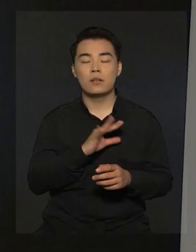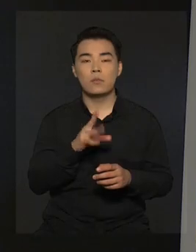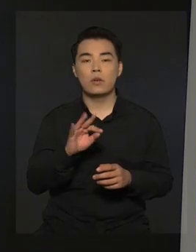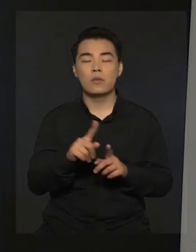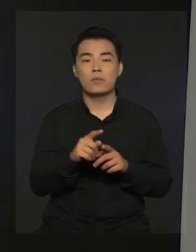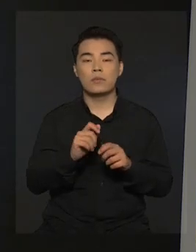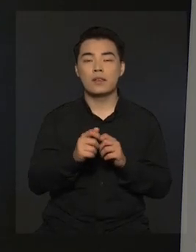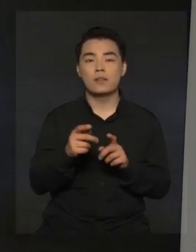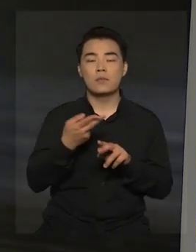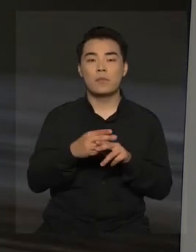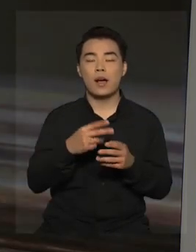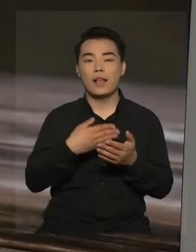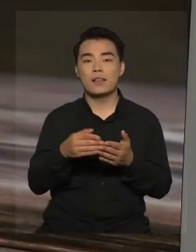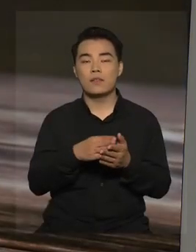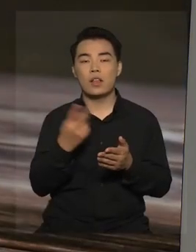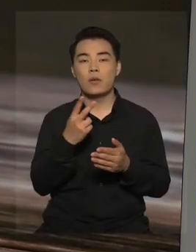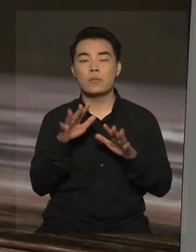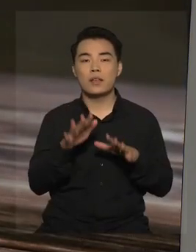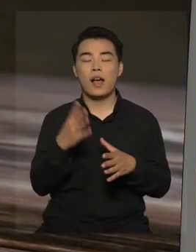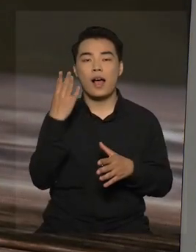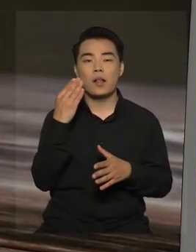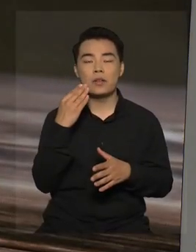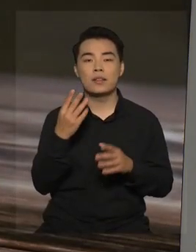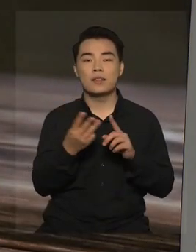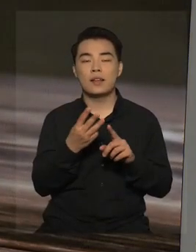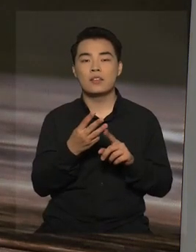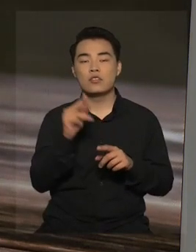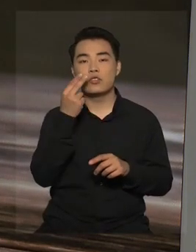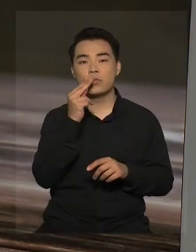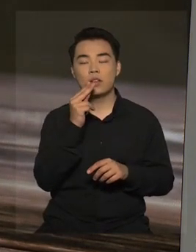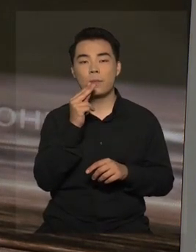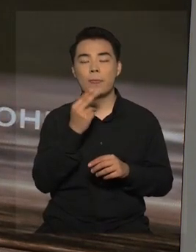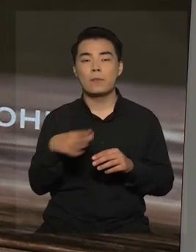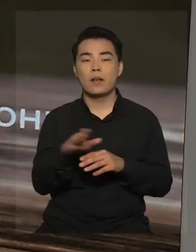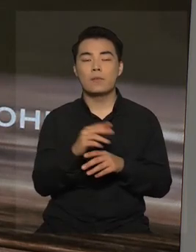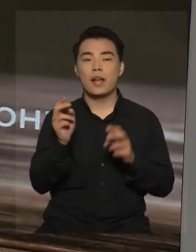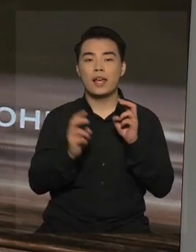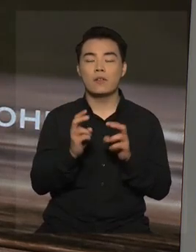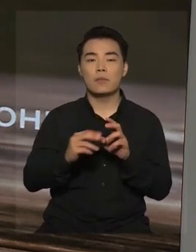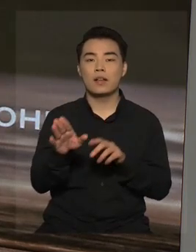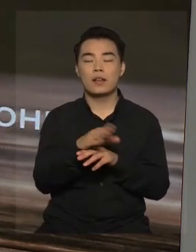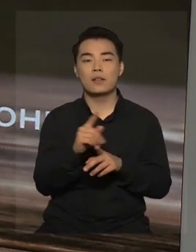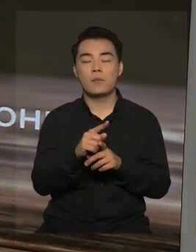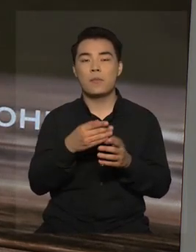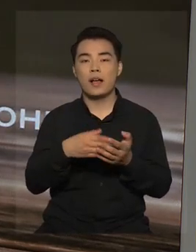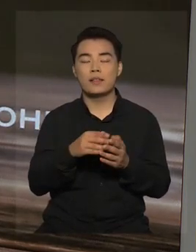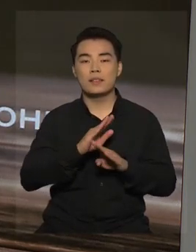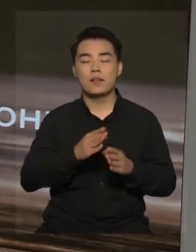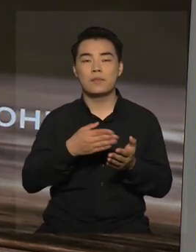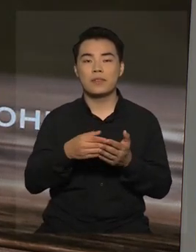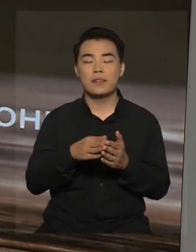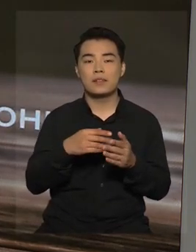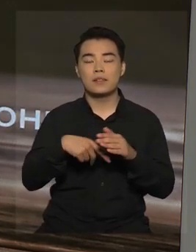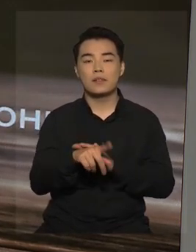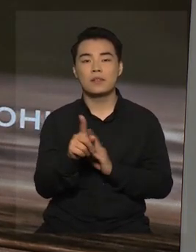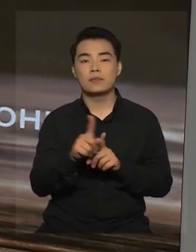выпуску рафинированного масла вторую строчку занял Алматы, третью – Шымкент. По производству нерафинированного масла в тройке лидеров наряду